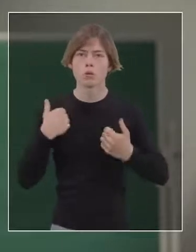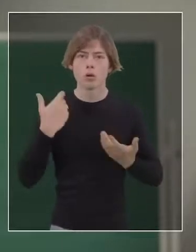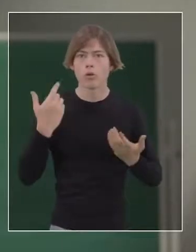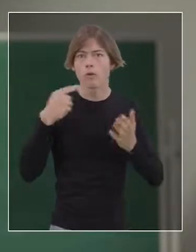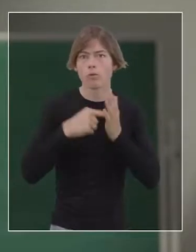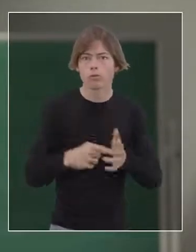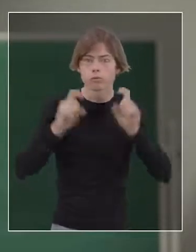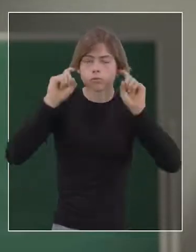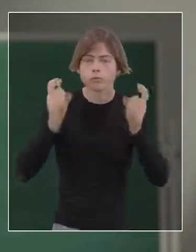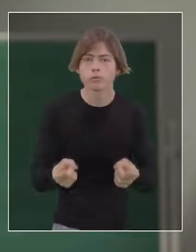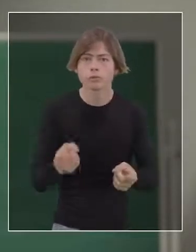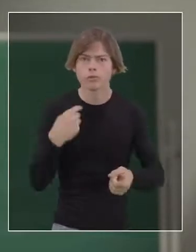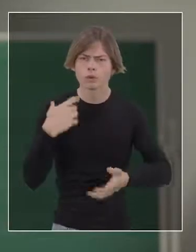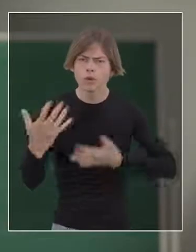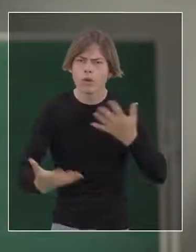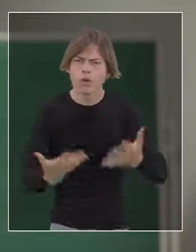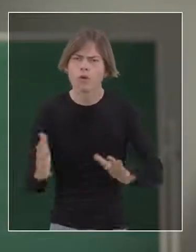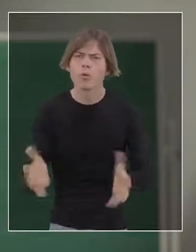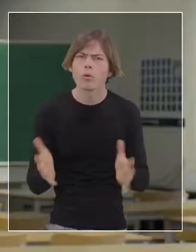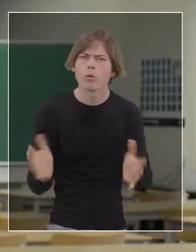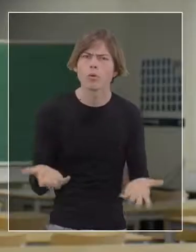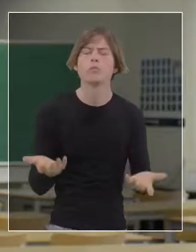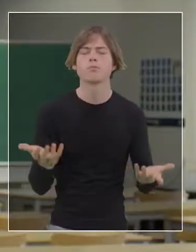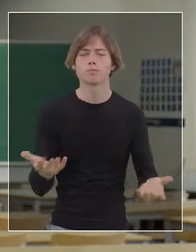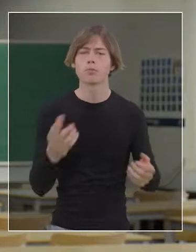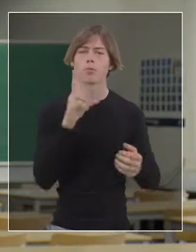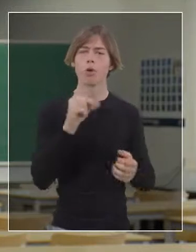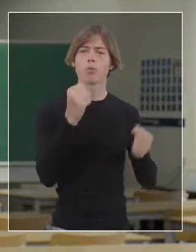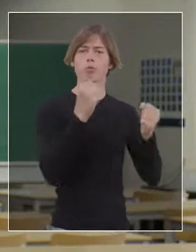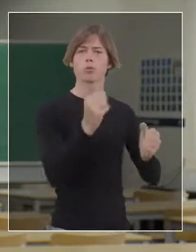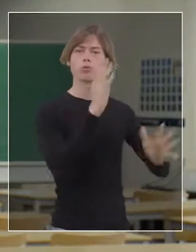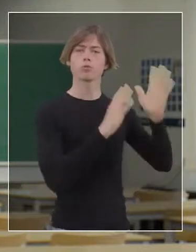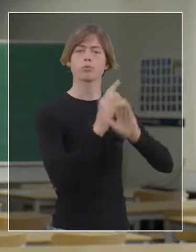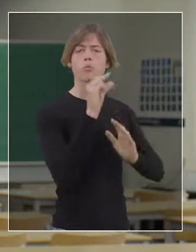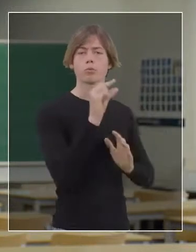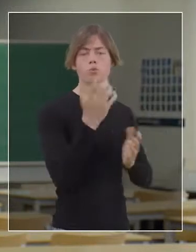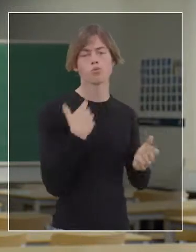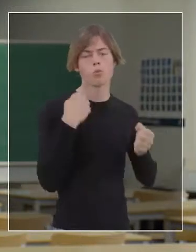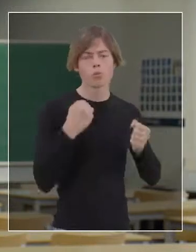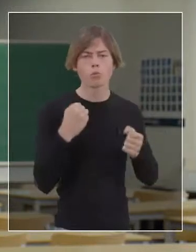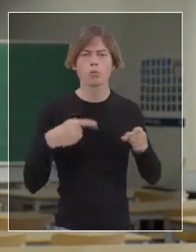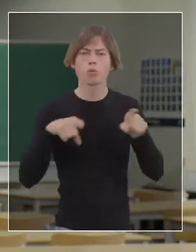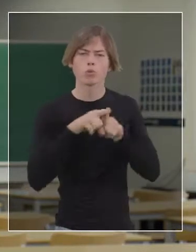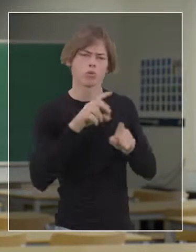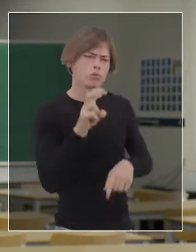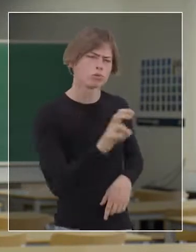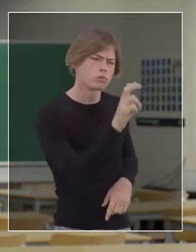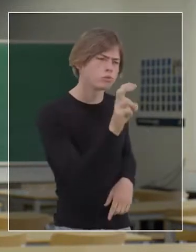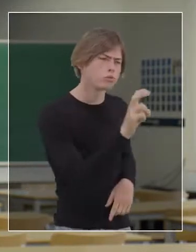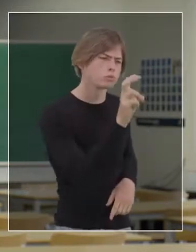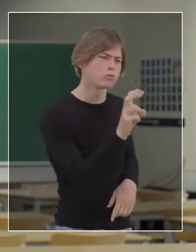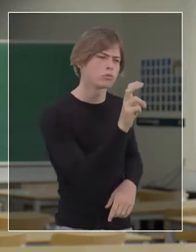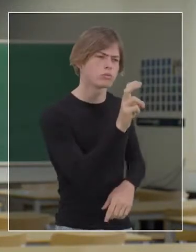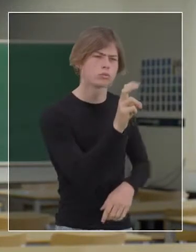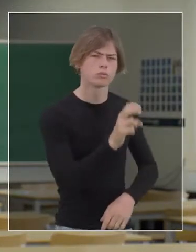piscine ou dans une douche ou dans un bain sans mes appareils, ben là je vais lire sur les lèvres ou alors parfois mes parents vont peut-être utiliser un